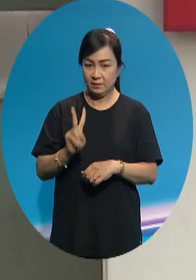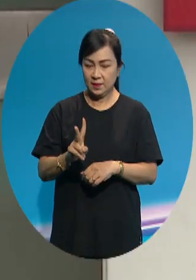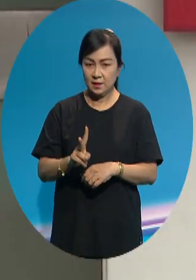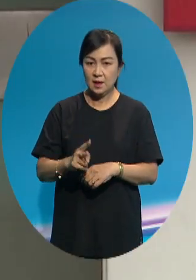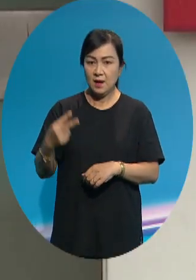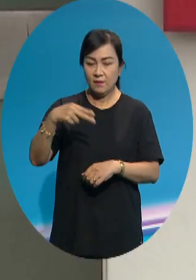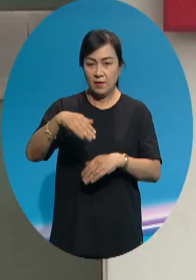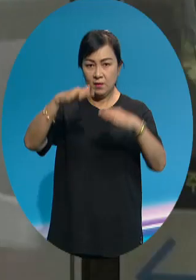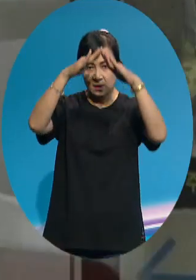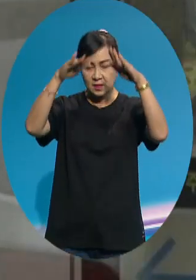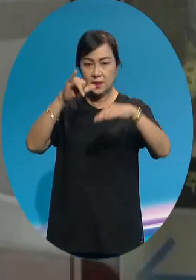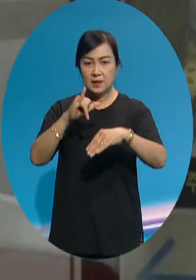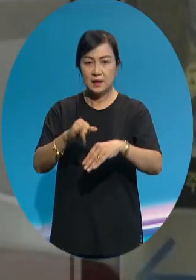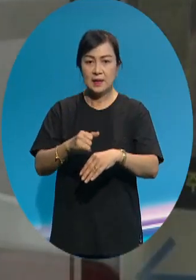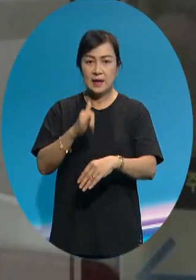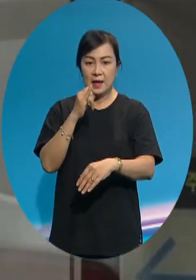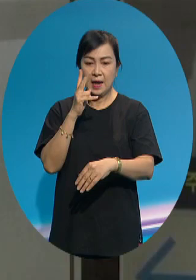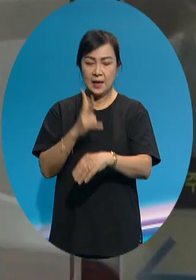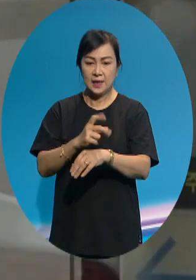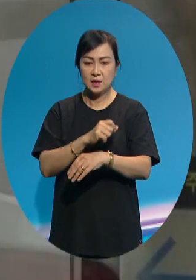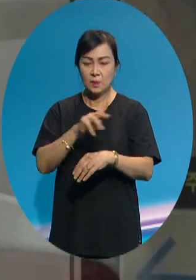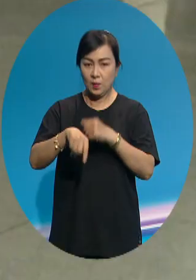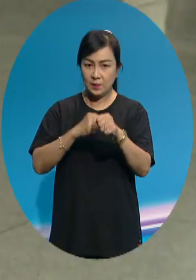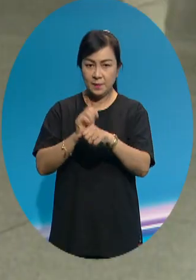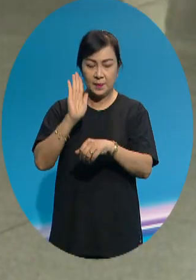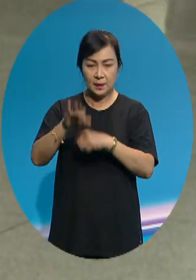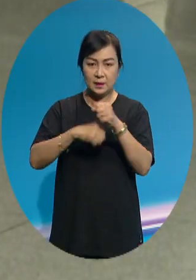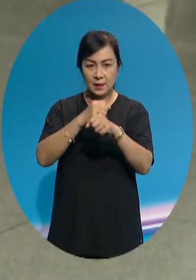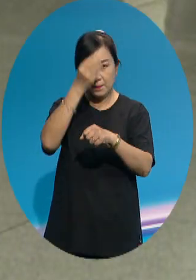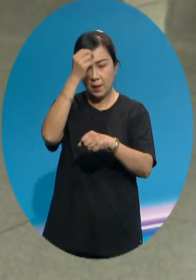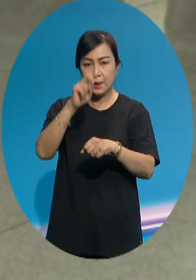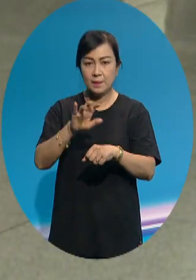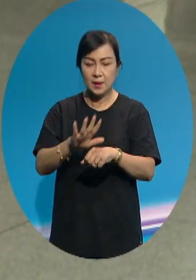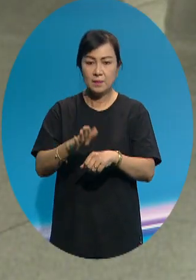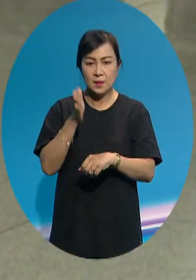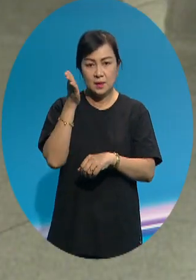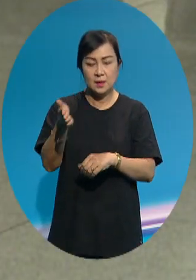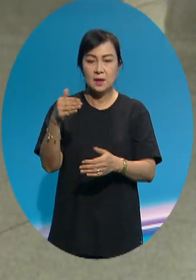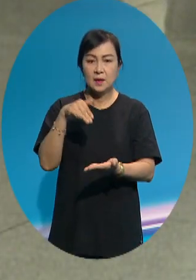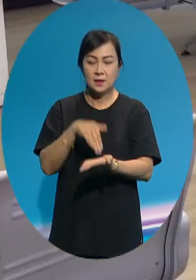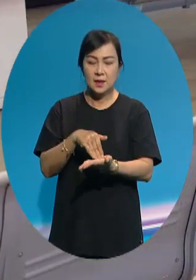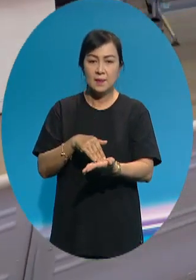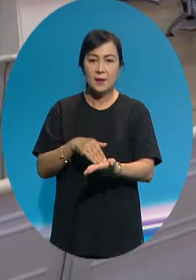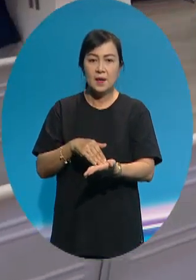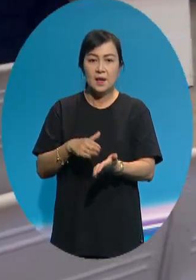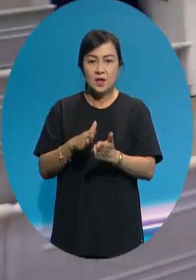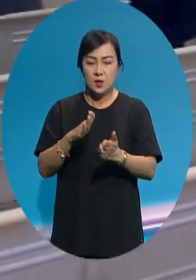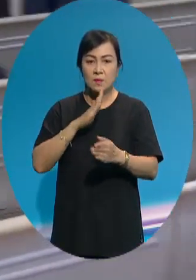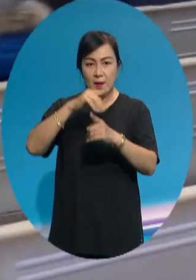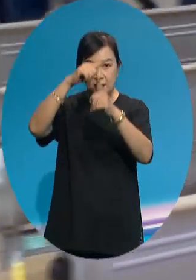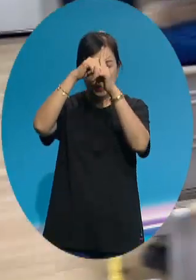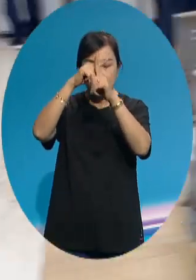được nhận vào các trường y thêm 2000 người mỗi năm bắt đầu từ năm học 2025 và hướng tới có thêm 10.000 bác sĩ vào năm